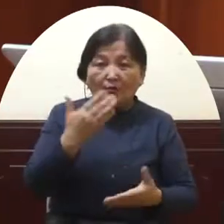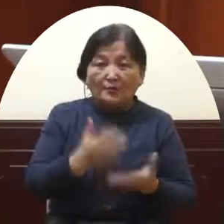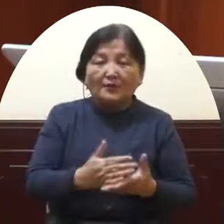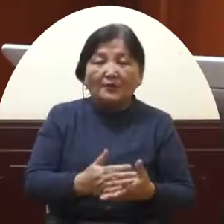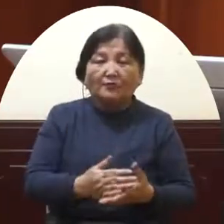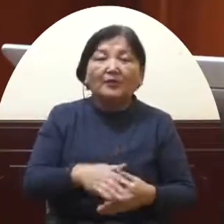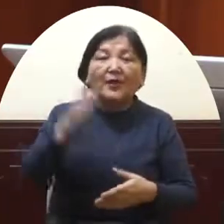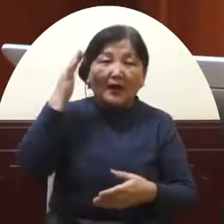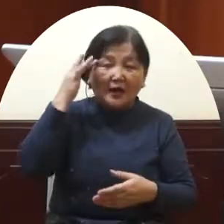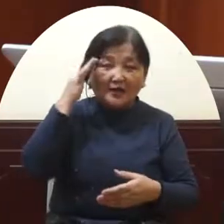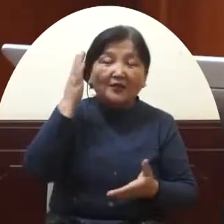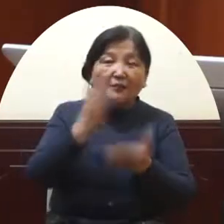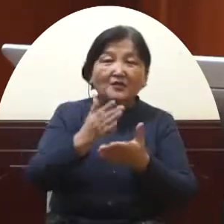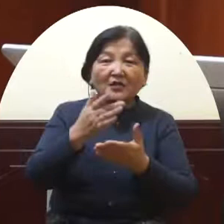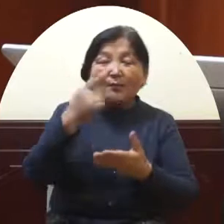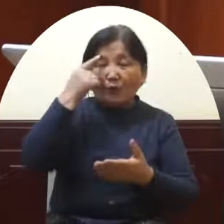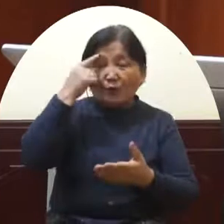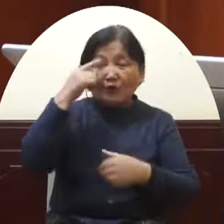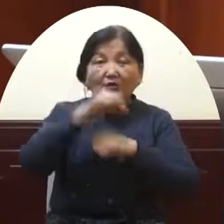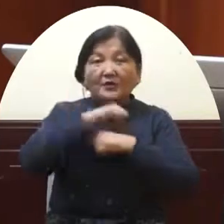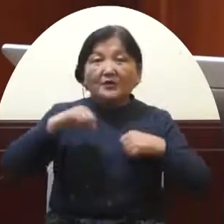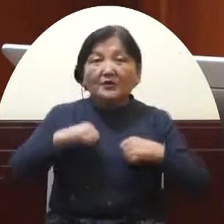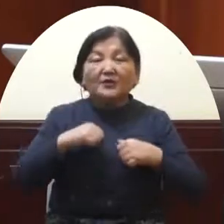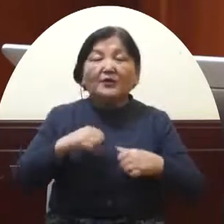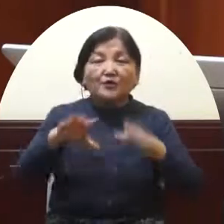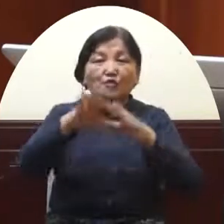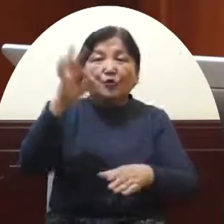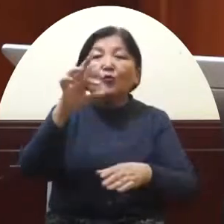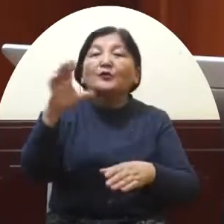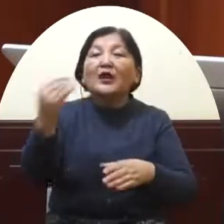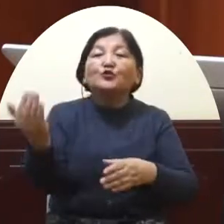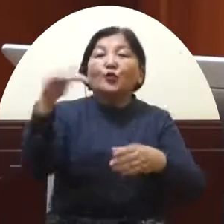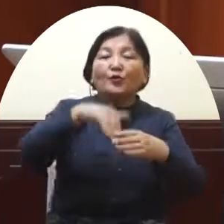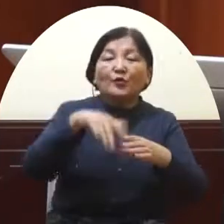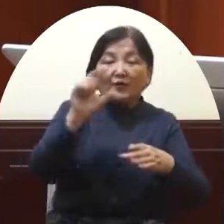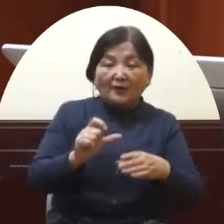иргэдийг саналын өгүүлдэг болох вэ гэдэг асуудал бол сонгогчийн эрхийн нэг чухал асуудал юм аа.